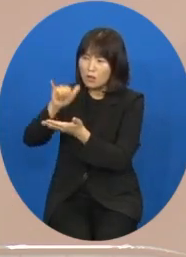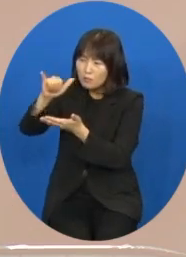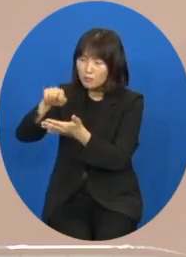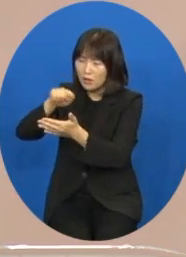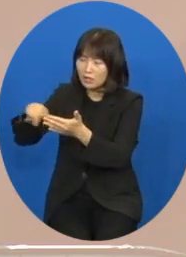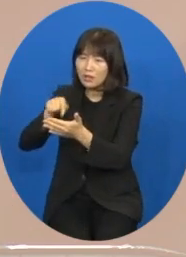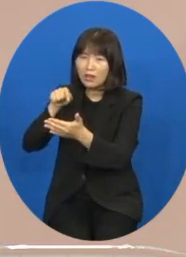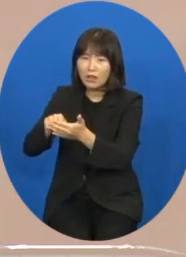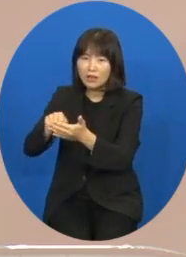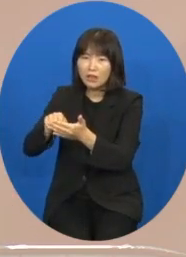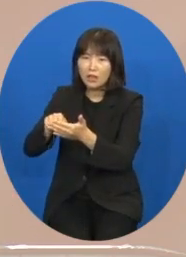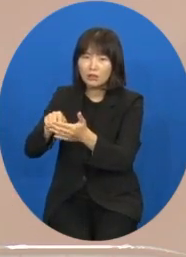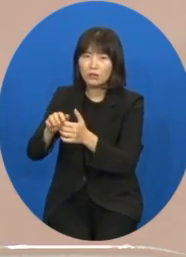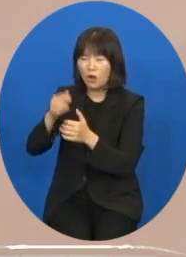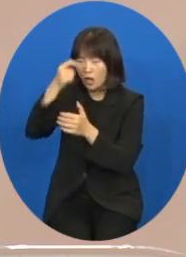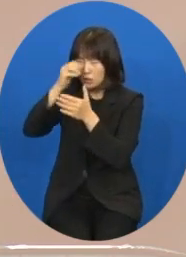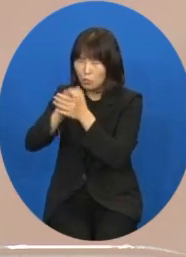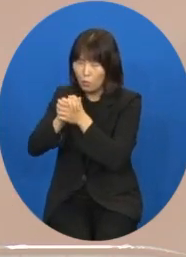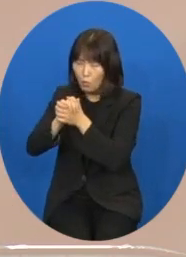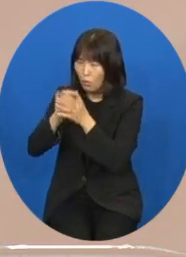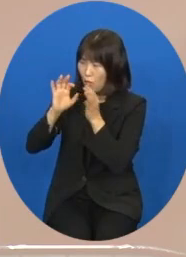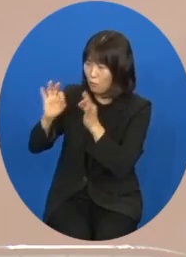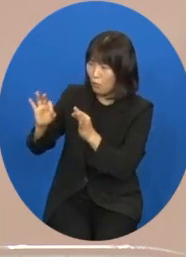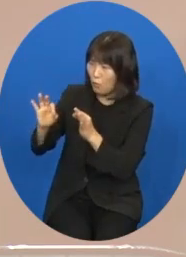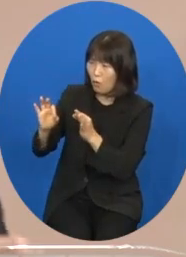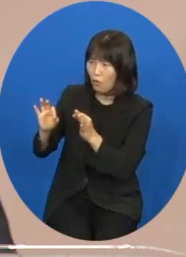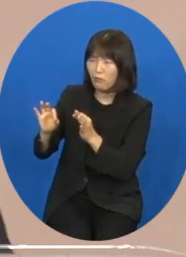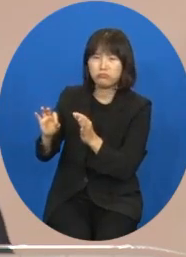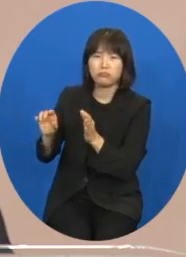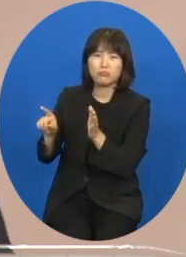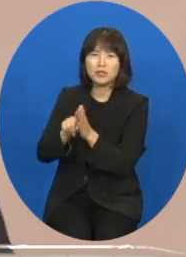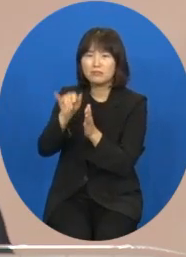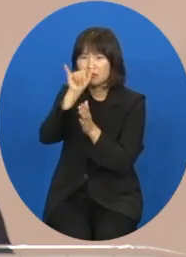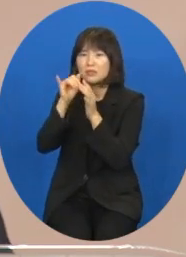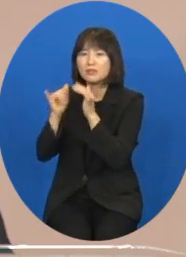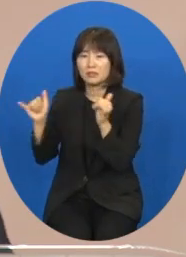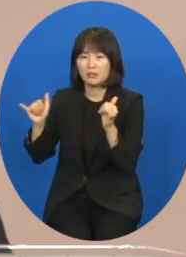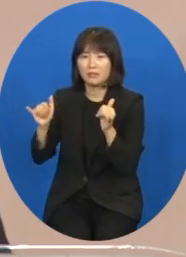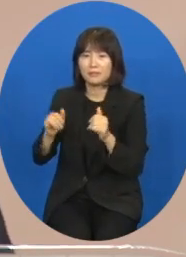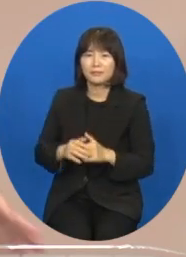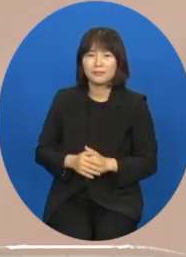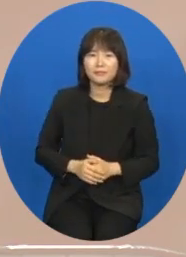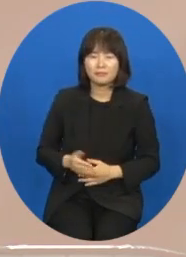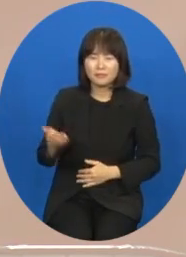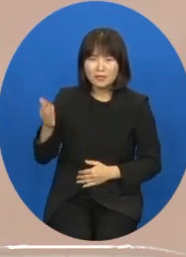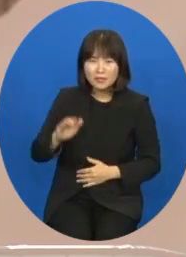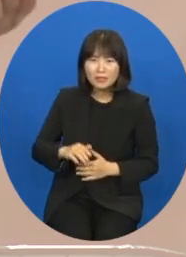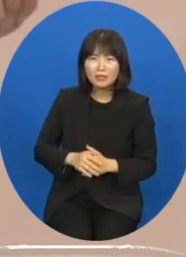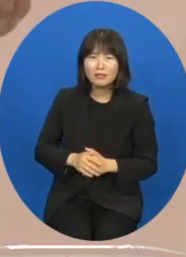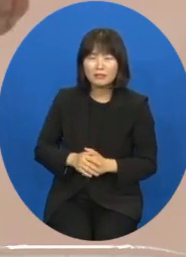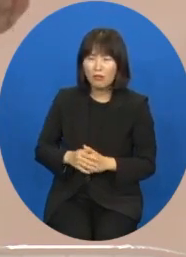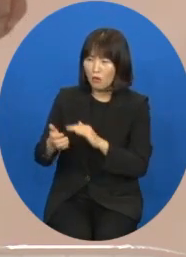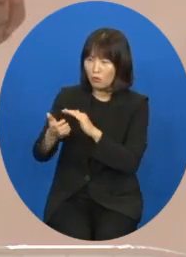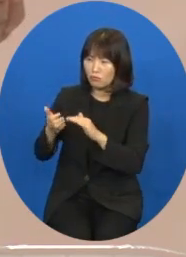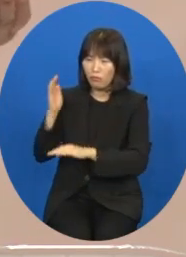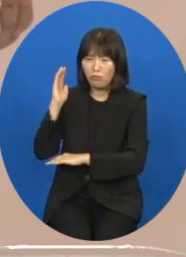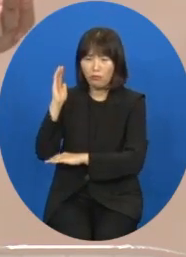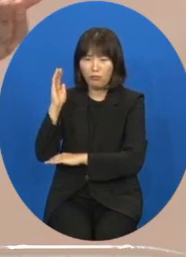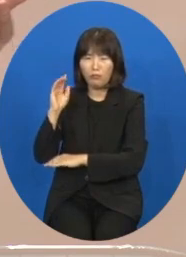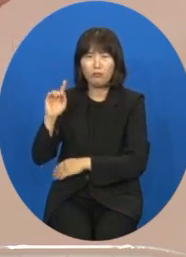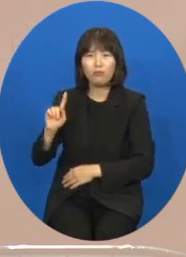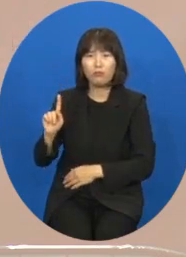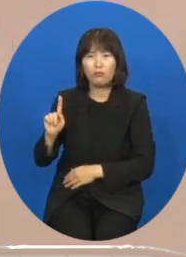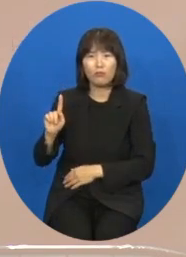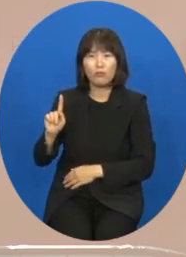또 기도하시려고 하는 거 보니까 믿음이 꽤 있으신 분들이세요. 근데 그럼 조금 전에 했던 내용은 무슨